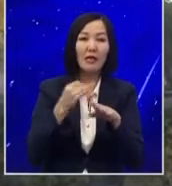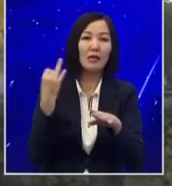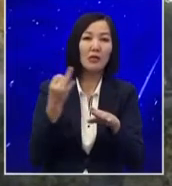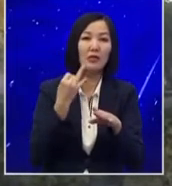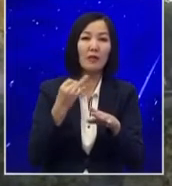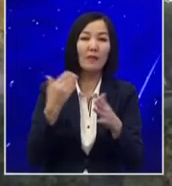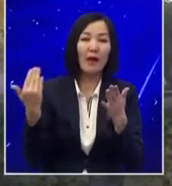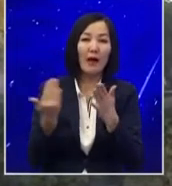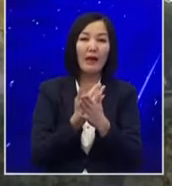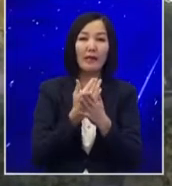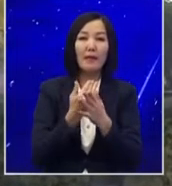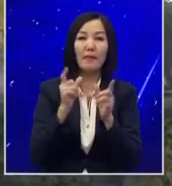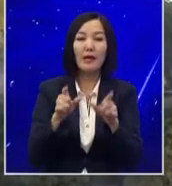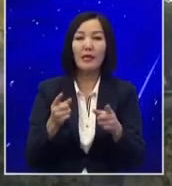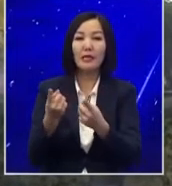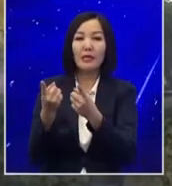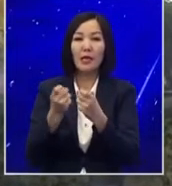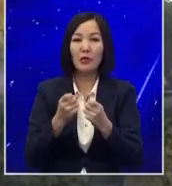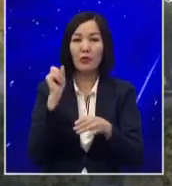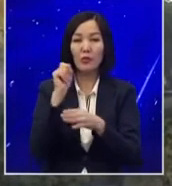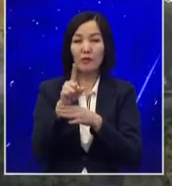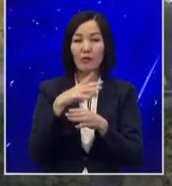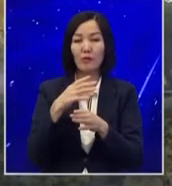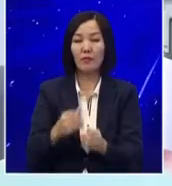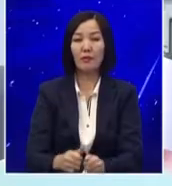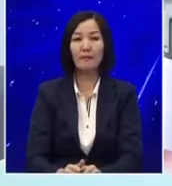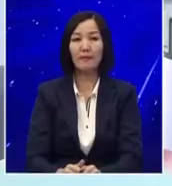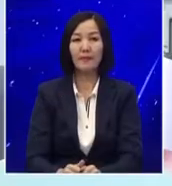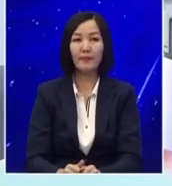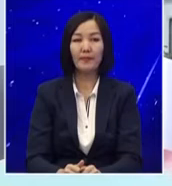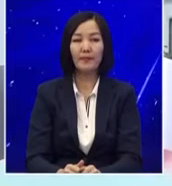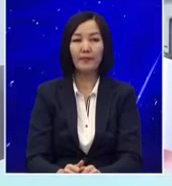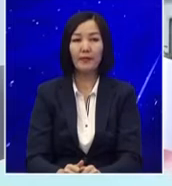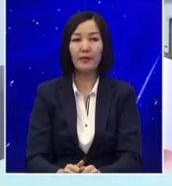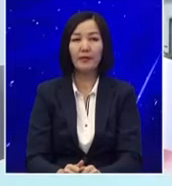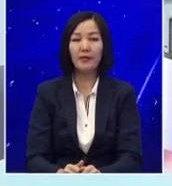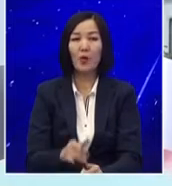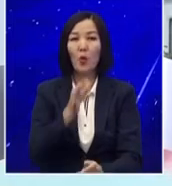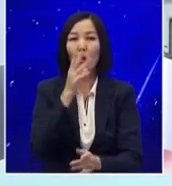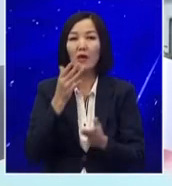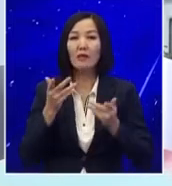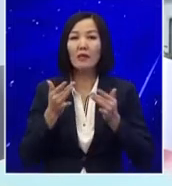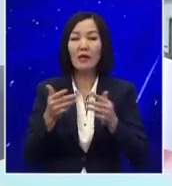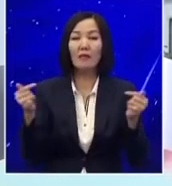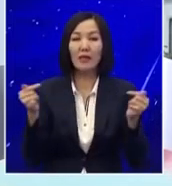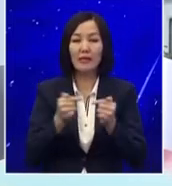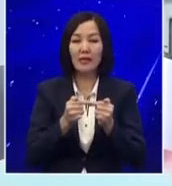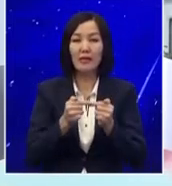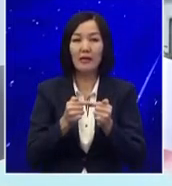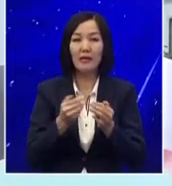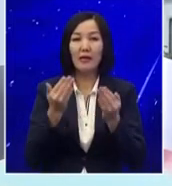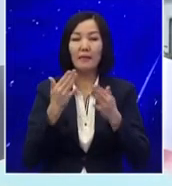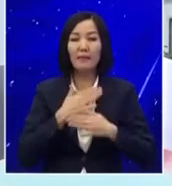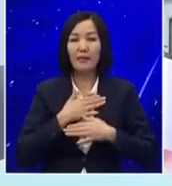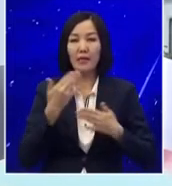қызығушылығын оятып, адам тарту жағынан бірер кеңесін берді. Заман талабына, уақыт талабына сай, карантинге де сай, біз